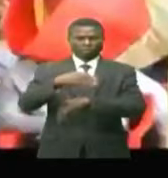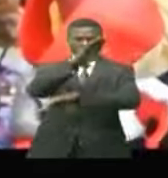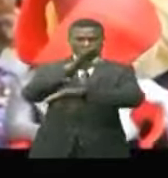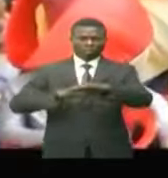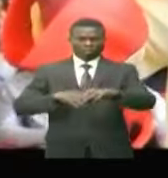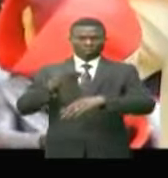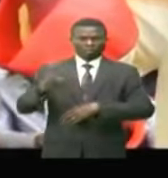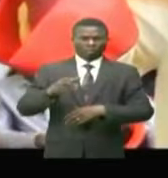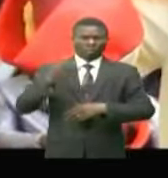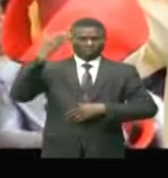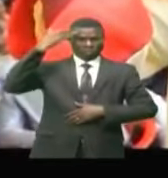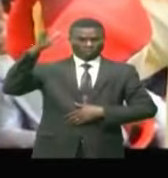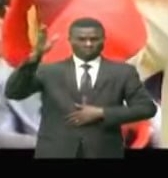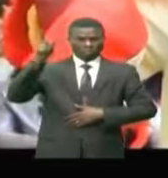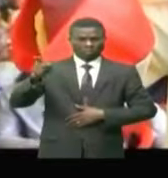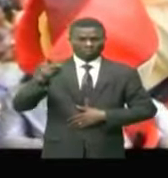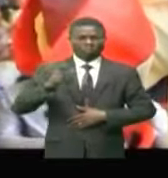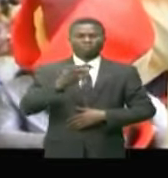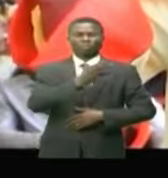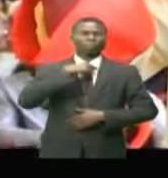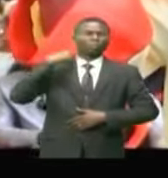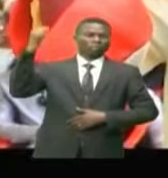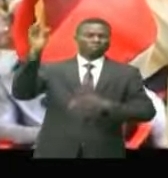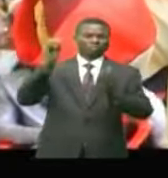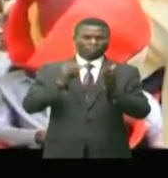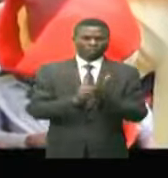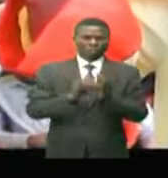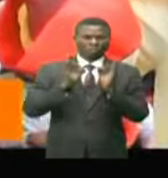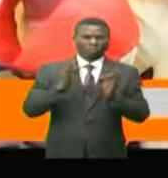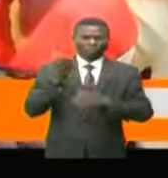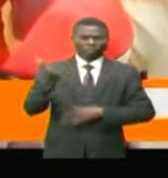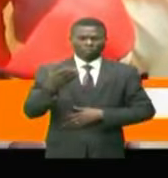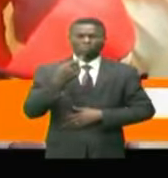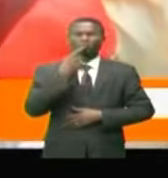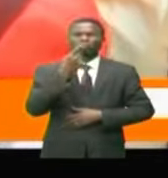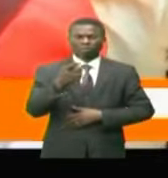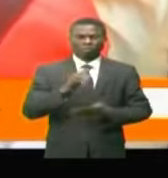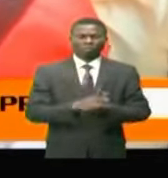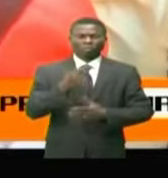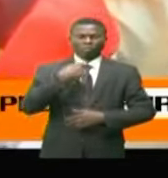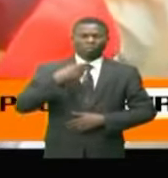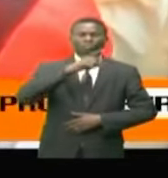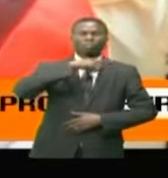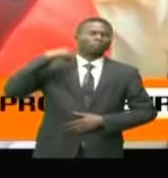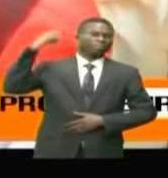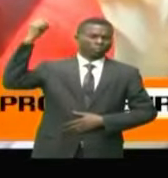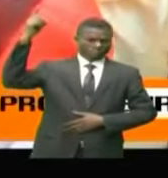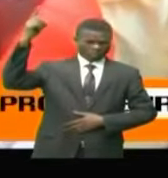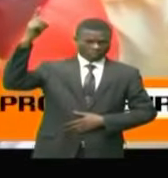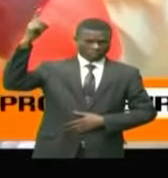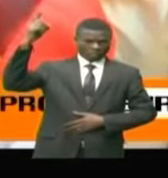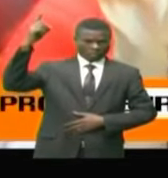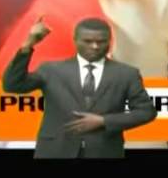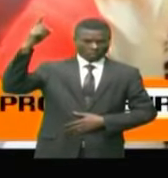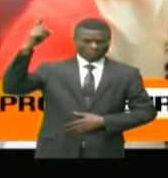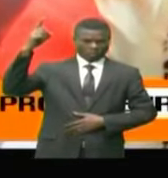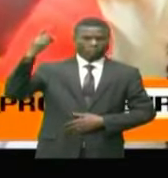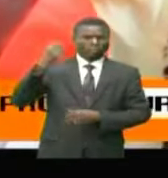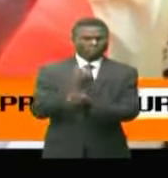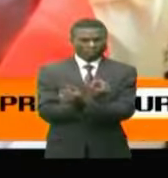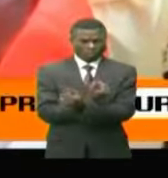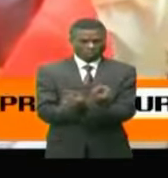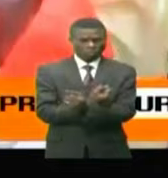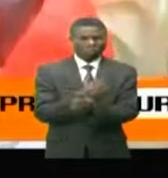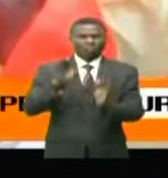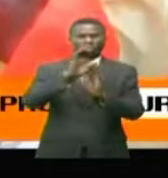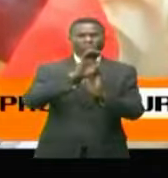de l'Équateur a renouvelé son serment en ces termes. Je jure de respecter la